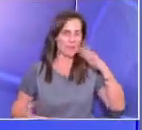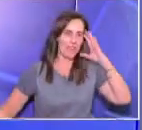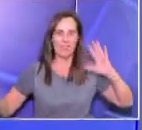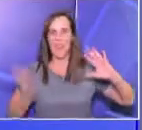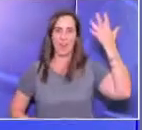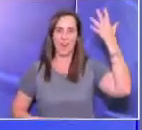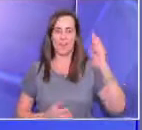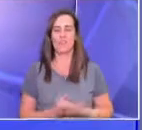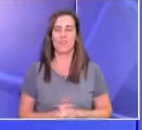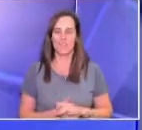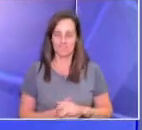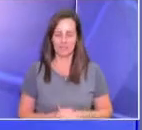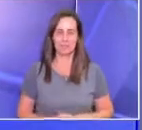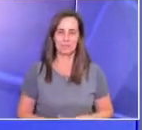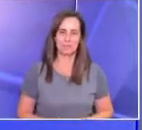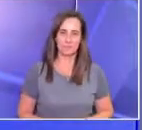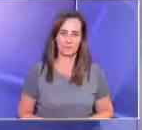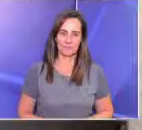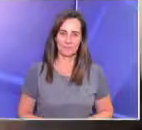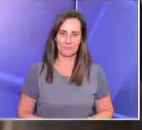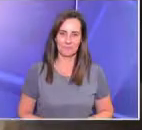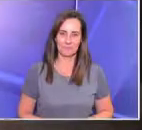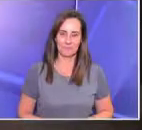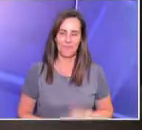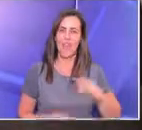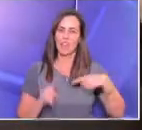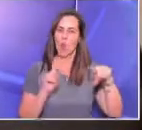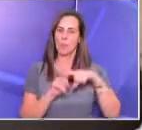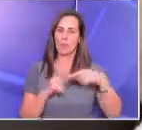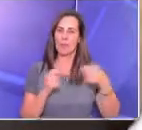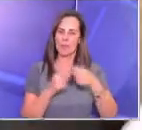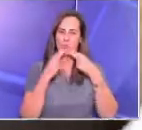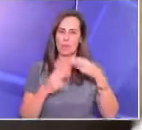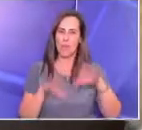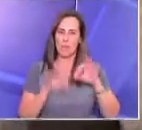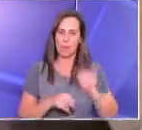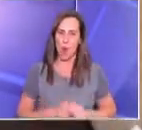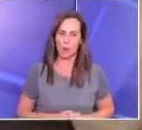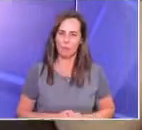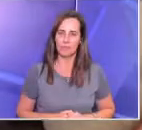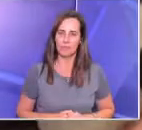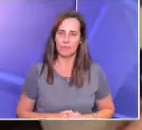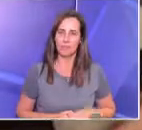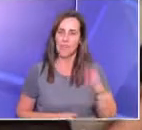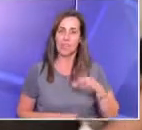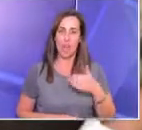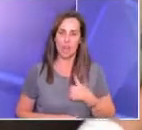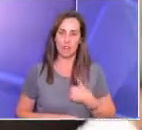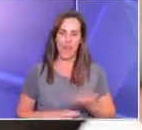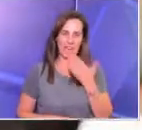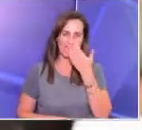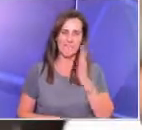טירוף. אנחנו מעברון וזזים. אני אופטימי לגבי תוצאות הבחירות. יש לנו